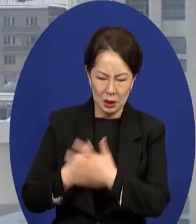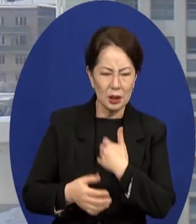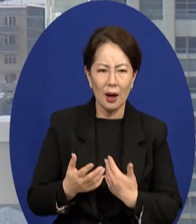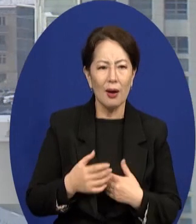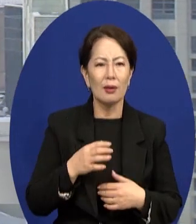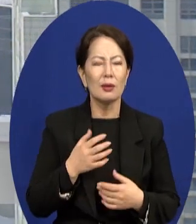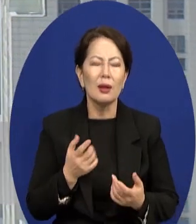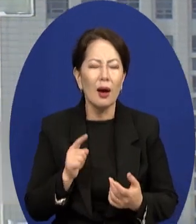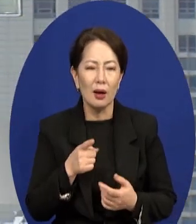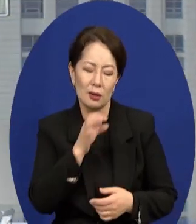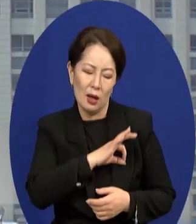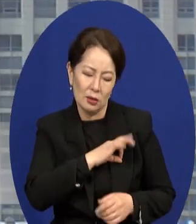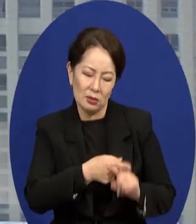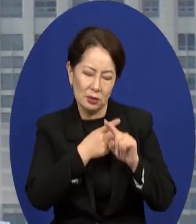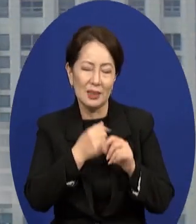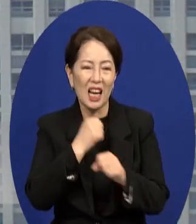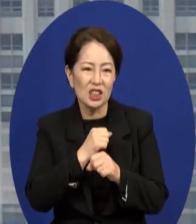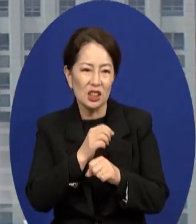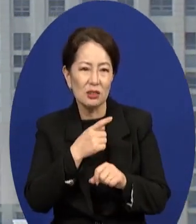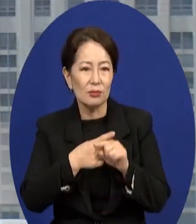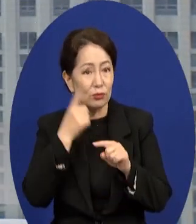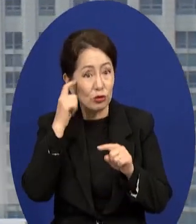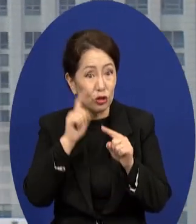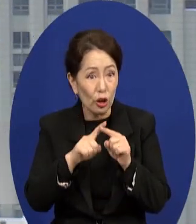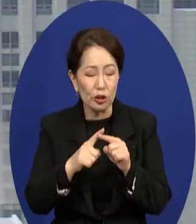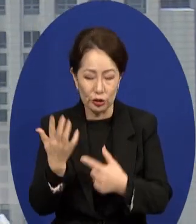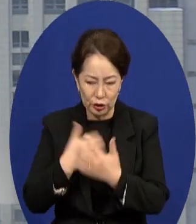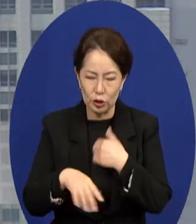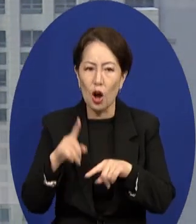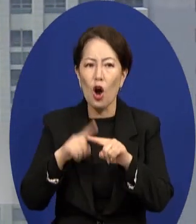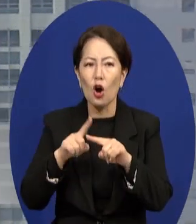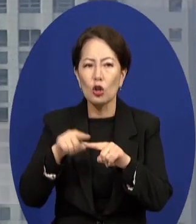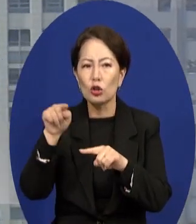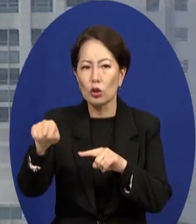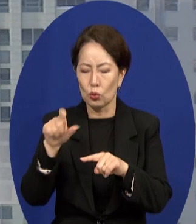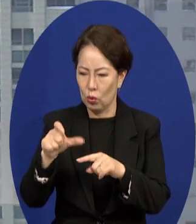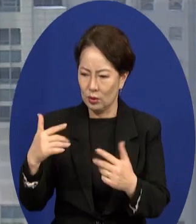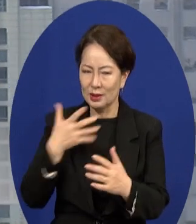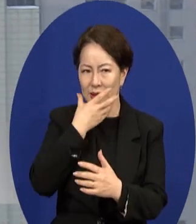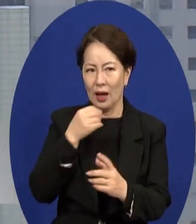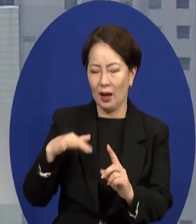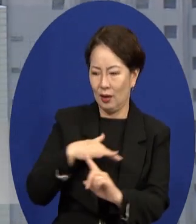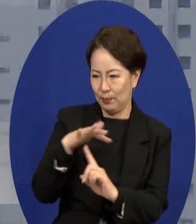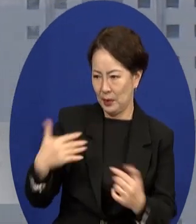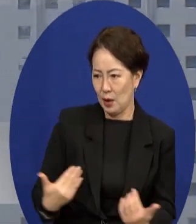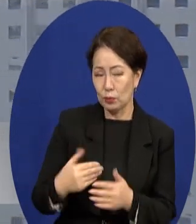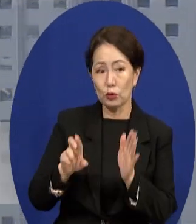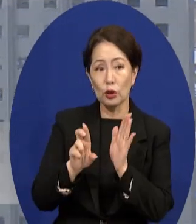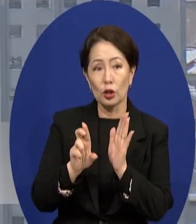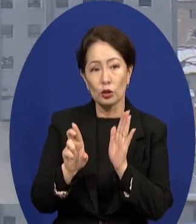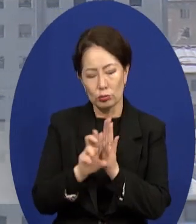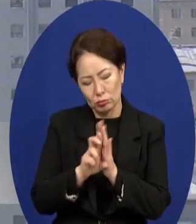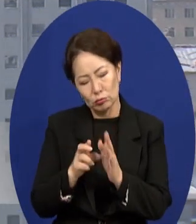нэмэгдүүлэх, ажил хөдлөмөр эрхлэх зорилгоор хотыг зорддог. Харин орон нутагт хүн таатай амьдруулахын тулд ажлын байр нэмэгдүүлэх,